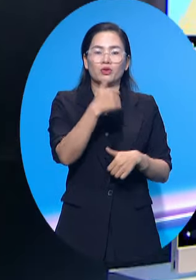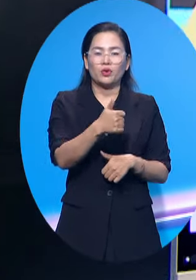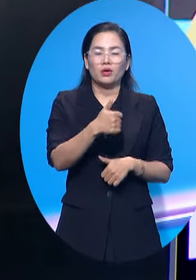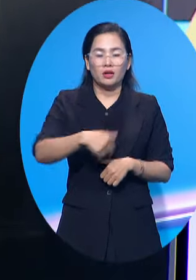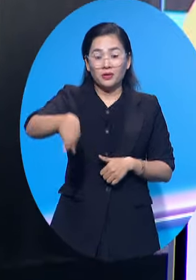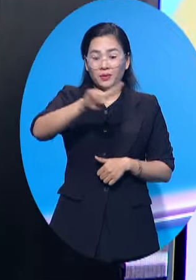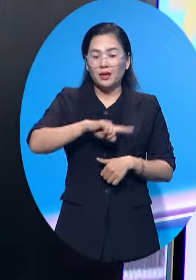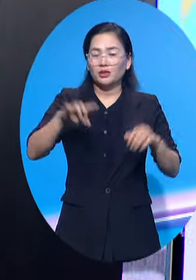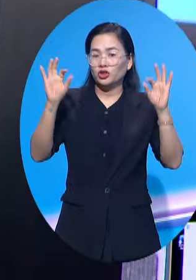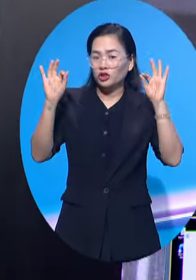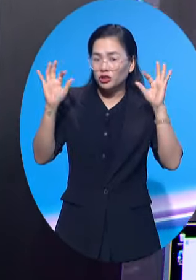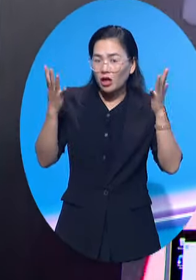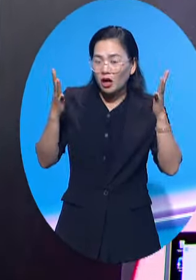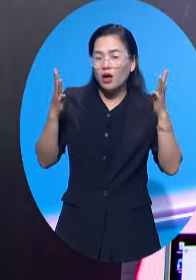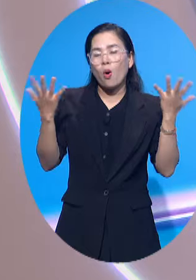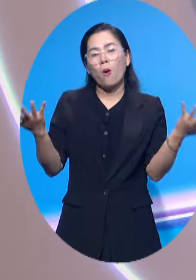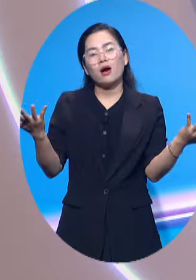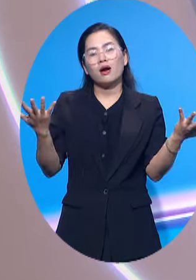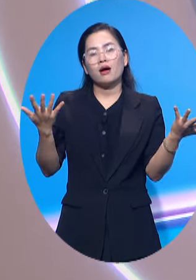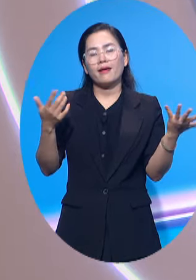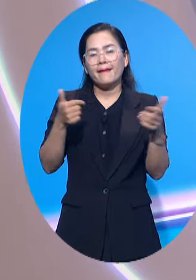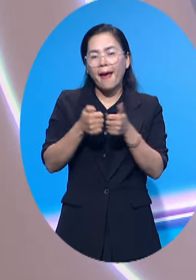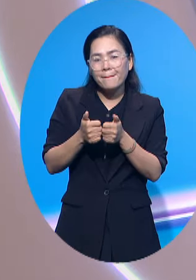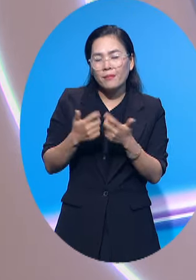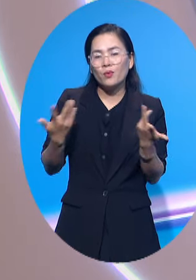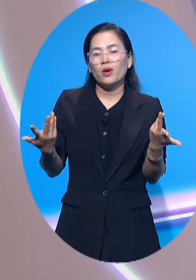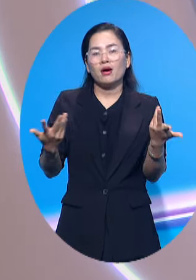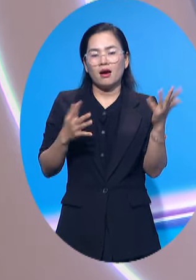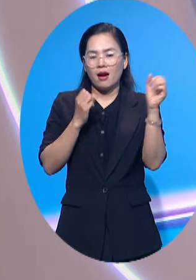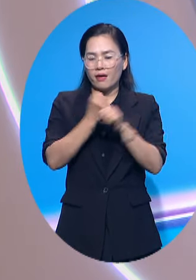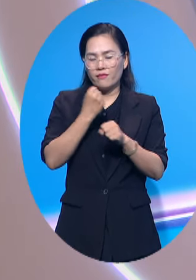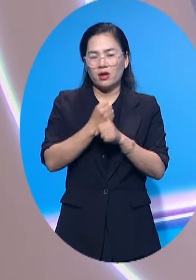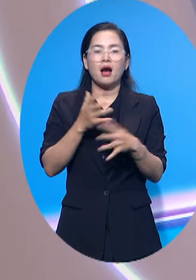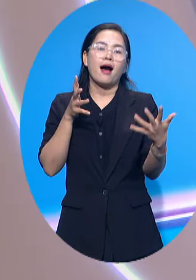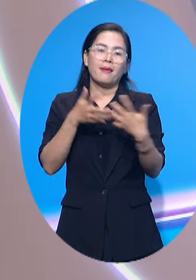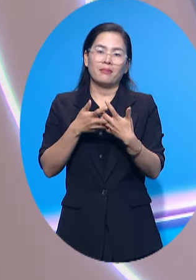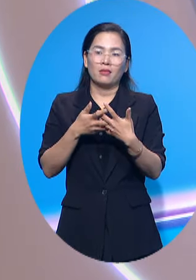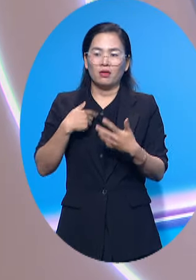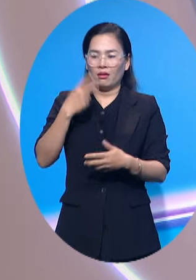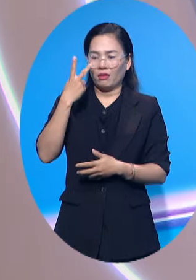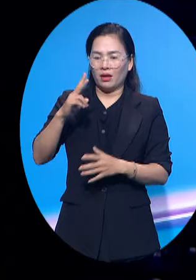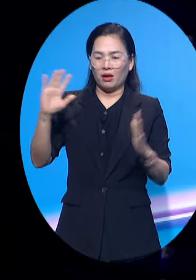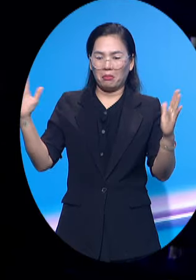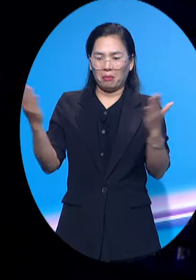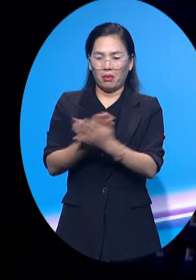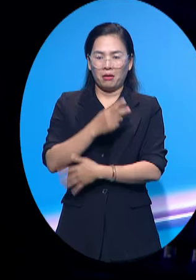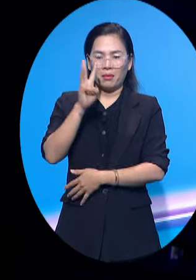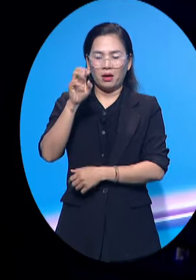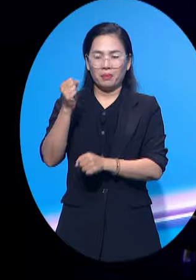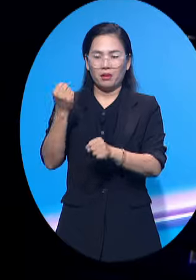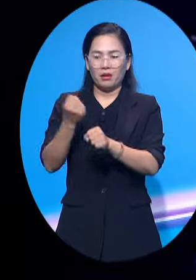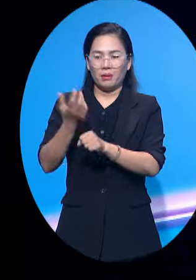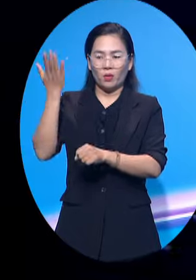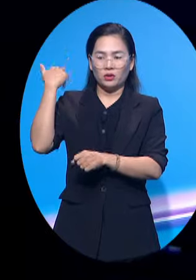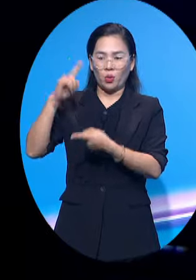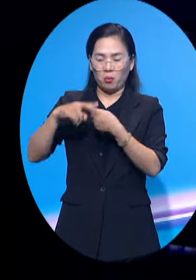giải trí và sử dụng máy tính hàng ngày. Có thể nói đây là một trong những cái thay đổi lớn nhất trong 30 năm vừa qua với ngành máy tính. Với chiến lược